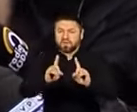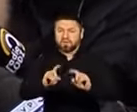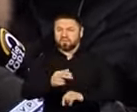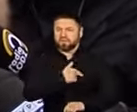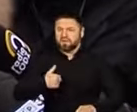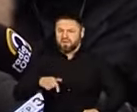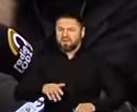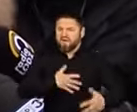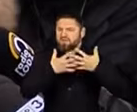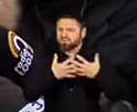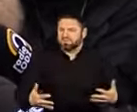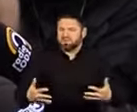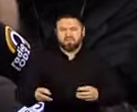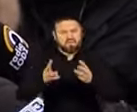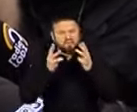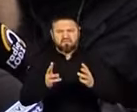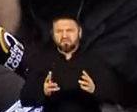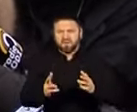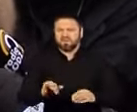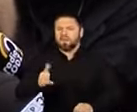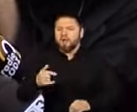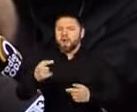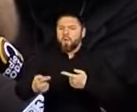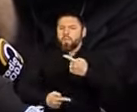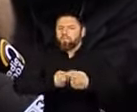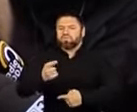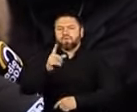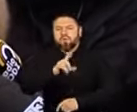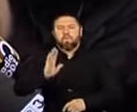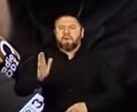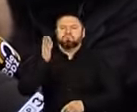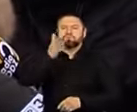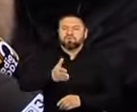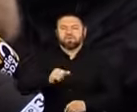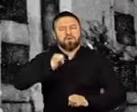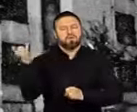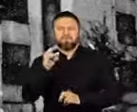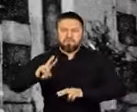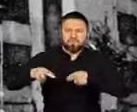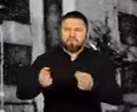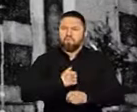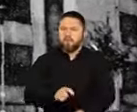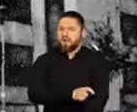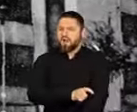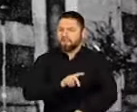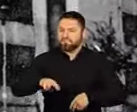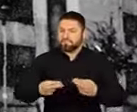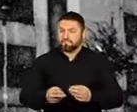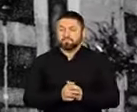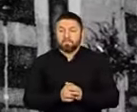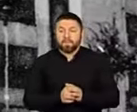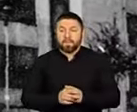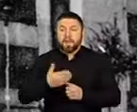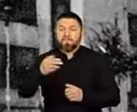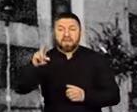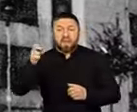to jest nasze miejsce na ziemi, że niezależnie od tego, jak potoczą się losy, to zawsze wracamy do swoich korzeni. Osiedle imienia Józefa